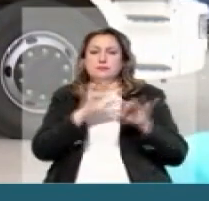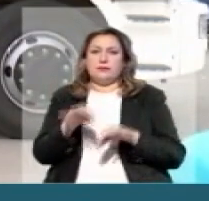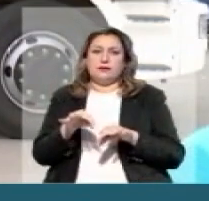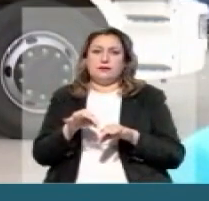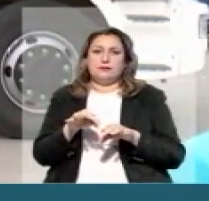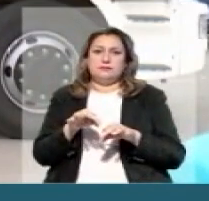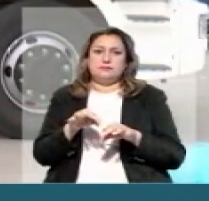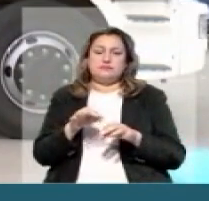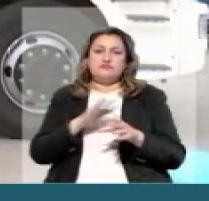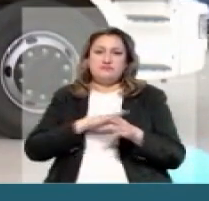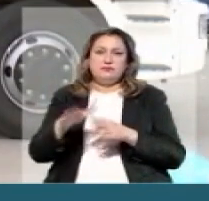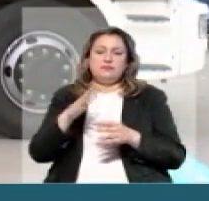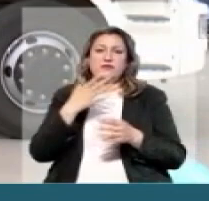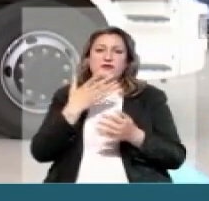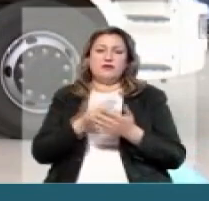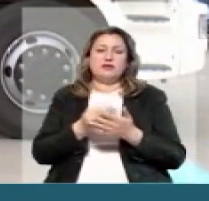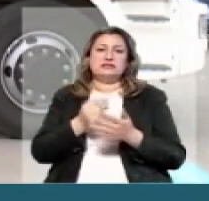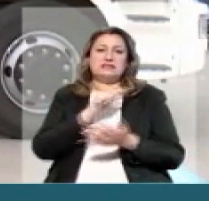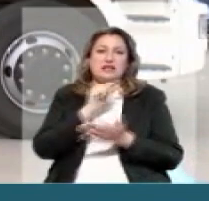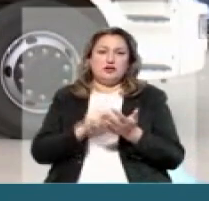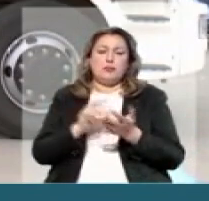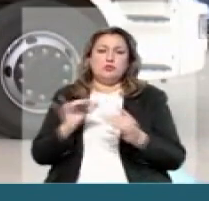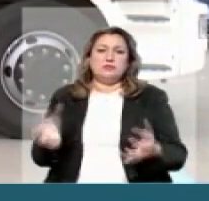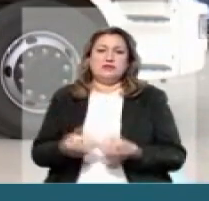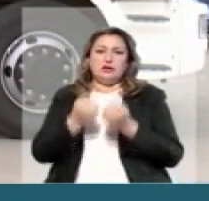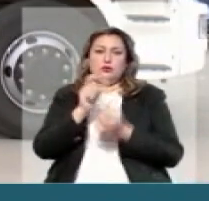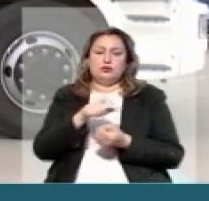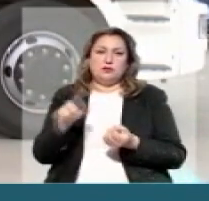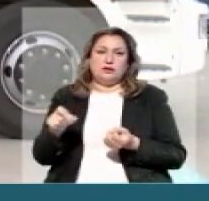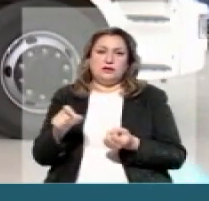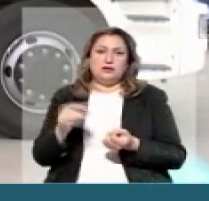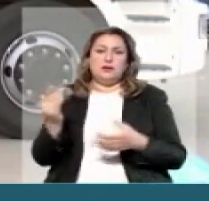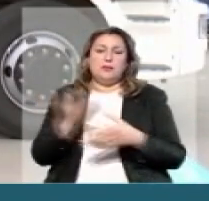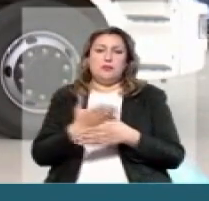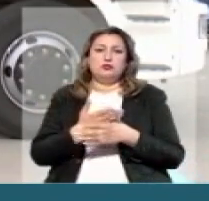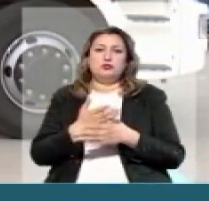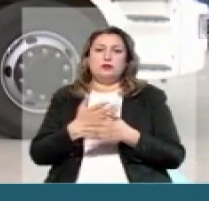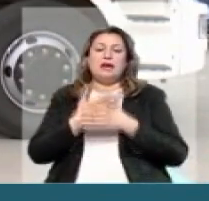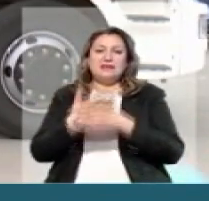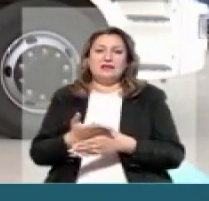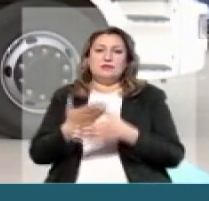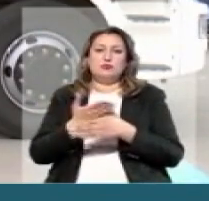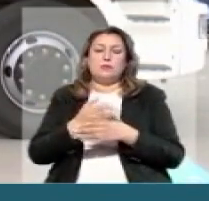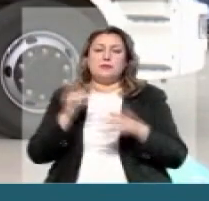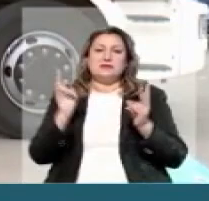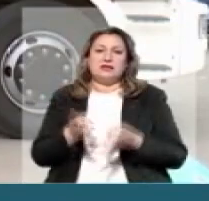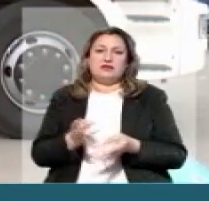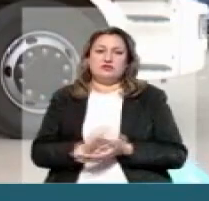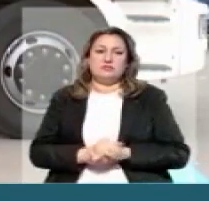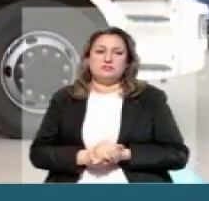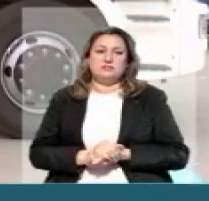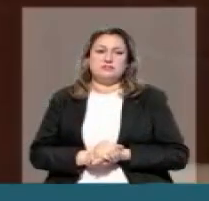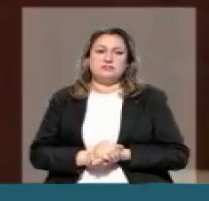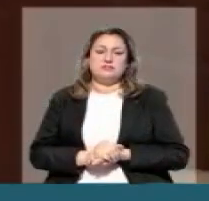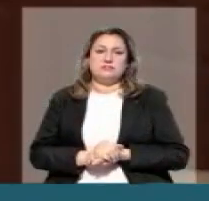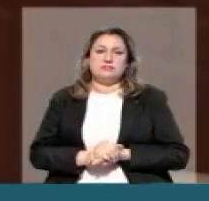арнайы қызмет өкілдері үйлесімді қимылдап төтенше жағдайдың бетін қайтарды. Зардап шеккендерге алғашқы медициналық және психологиялық көмек көрсетілген